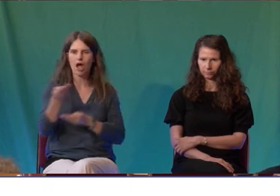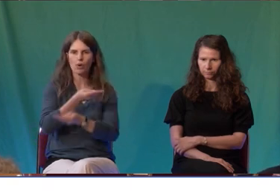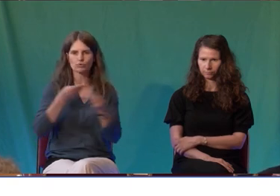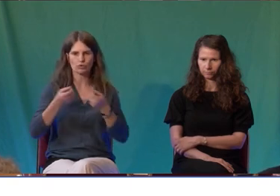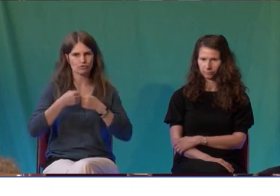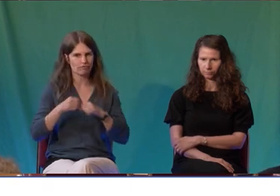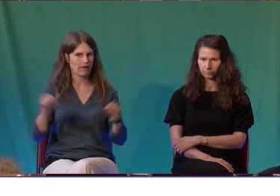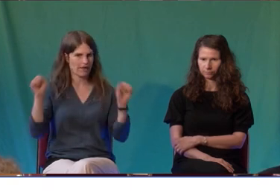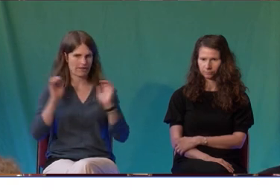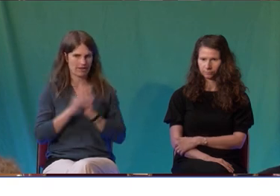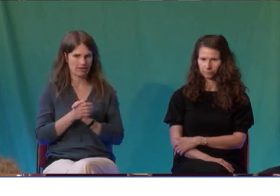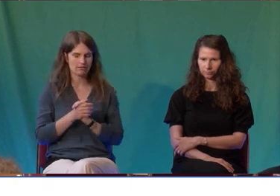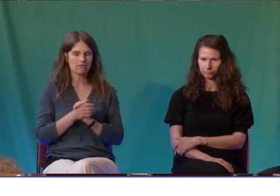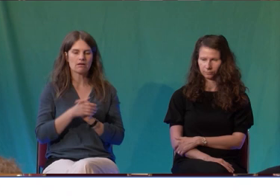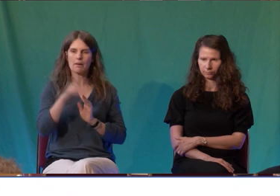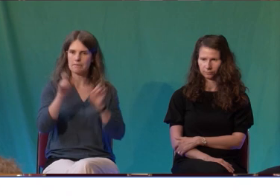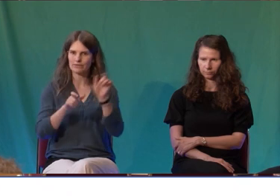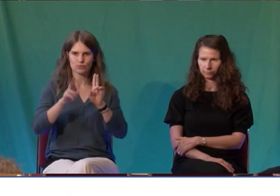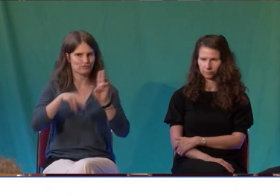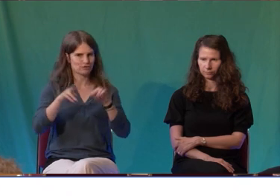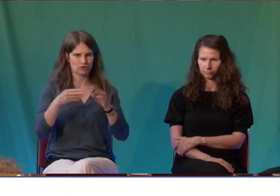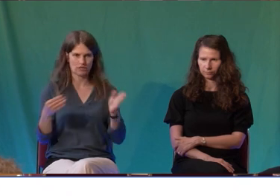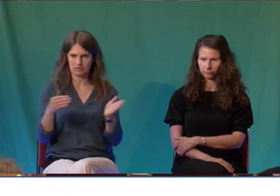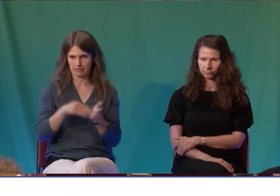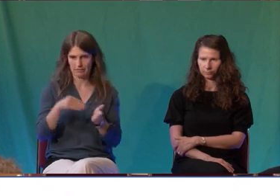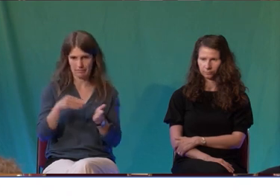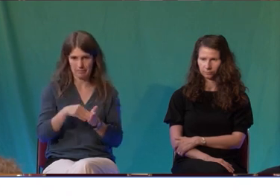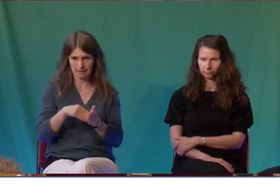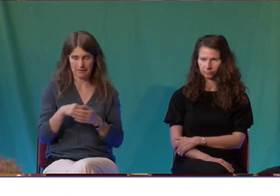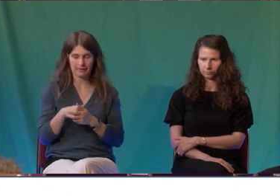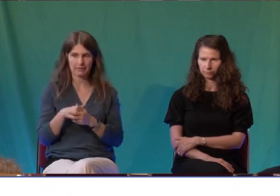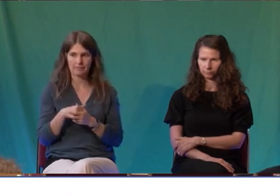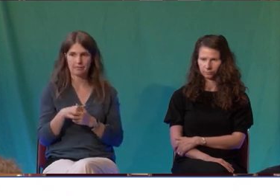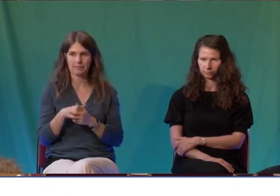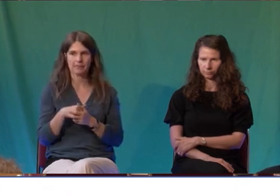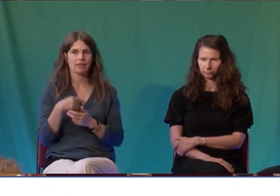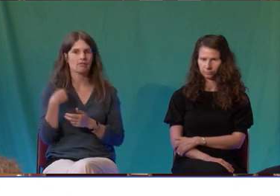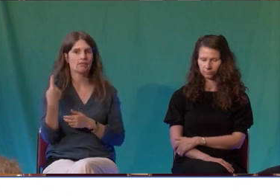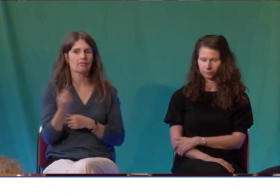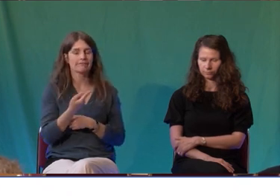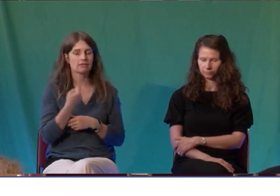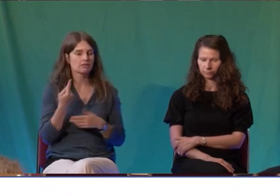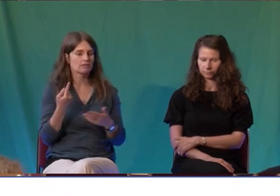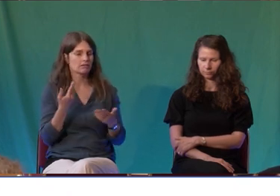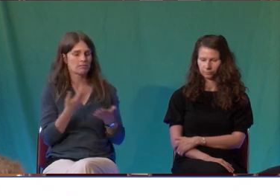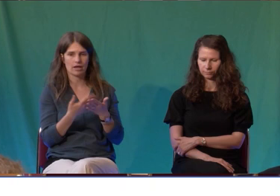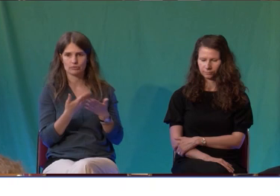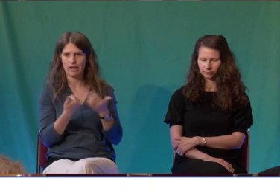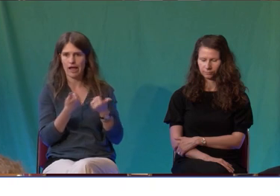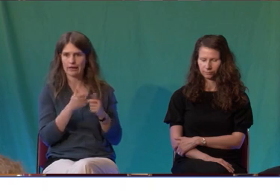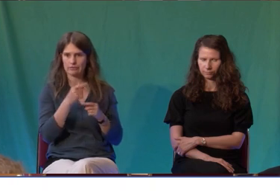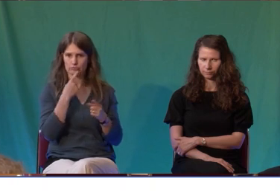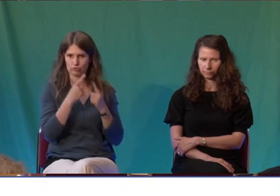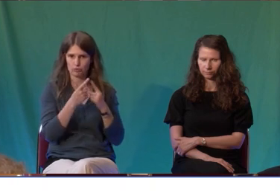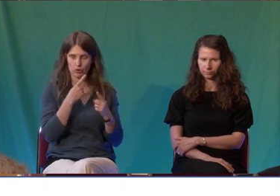waren auch ganz verschiedene Personen dabei wir haben zum Beispiel über darüber gesprochen